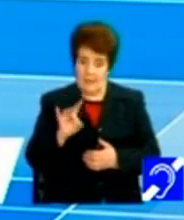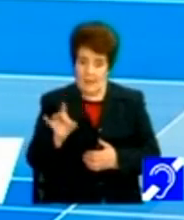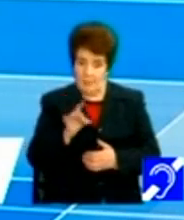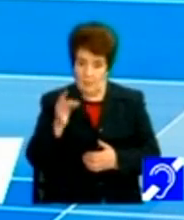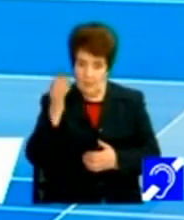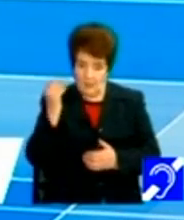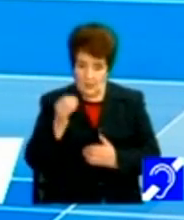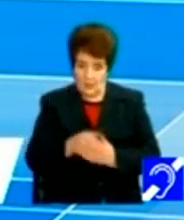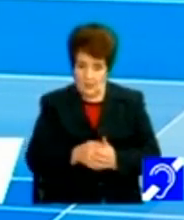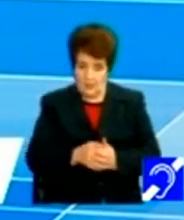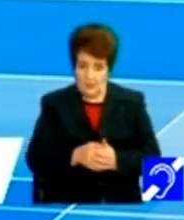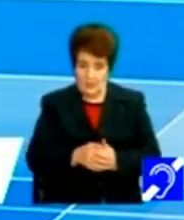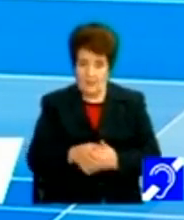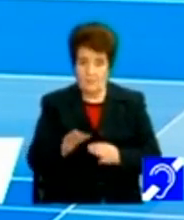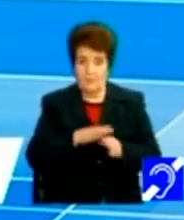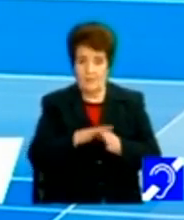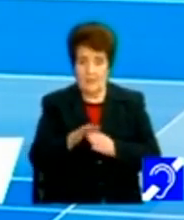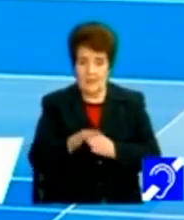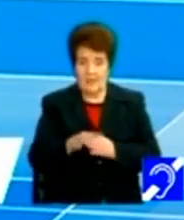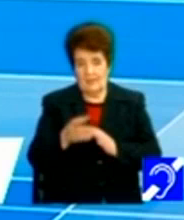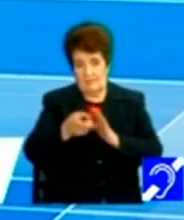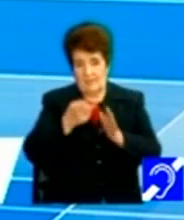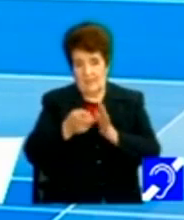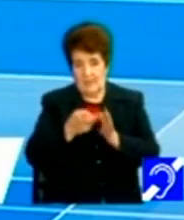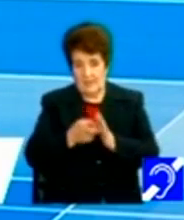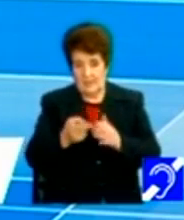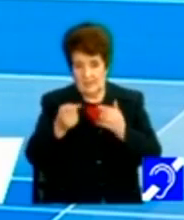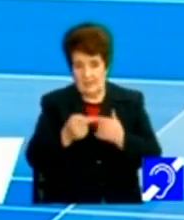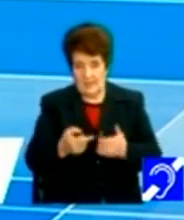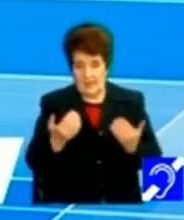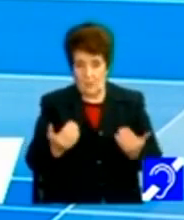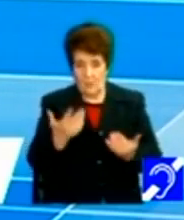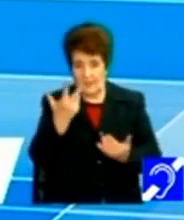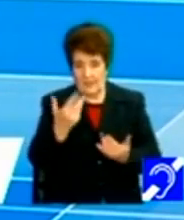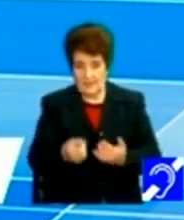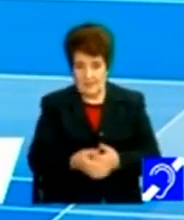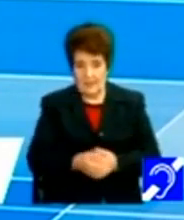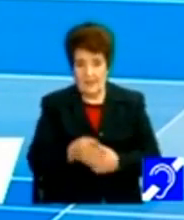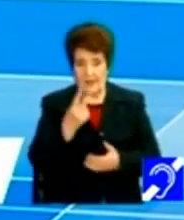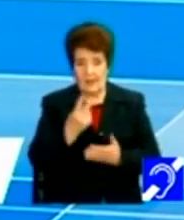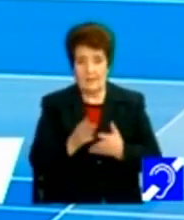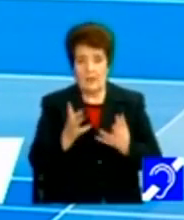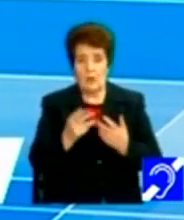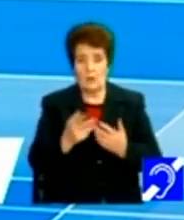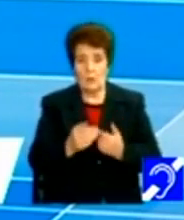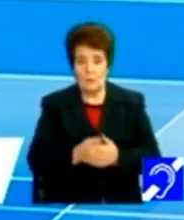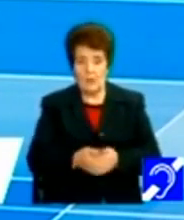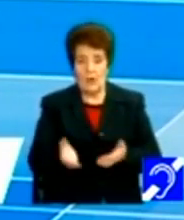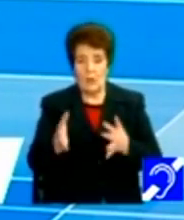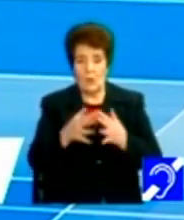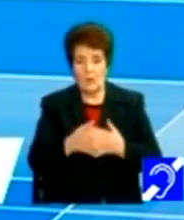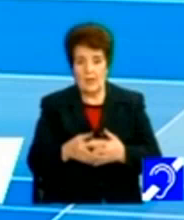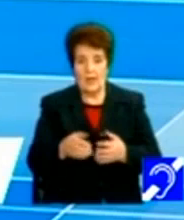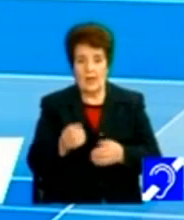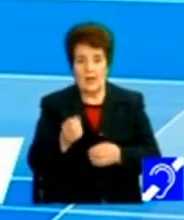sondaj de opinie realizat de barometrul opiniei publice, publicat acum 3 zile, arată că numărul adepților Unirii cu România în